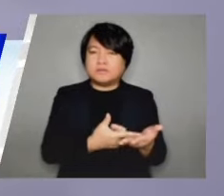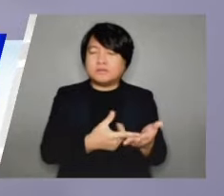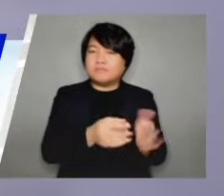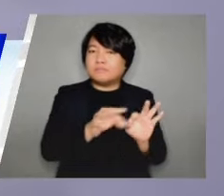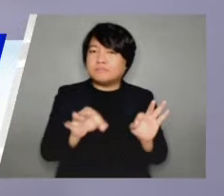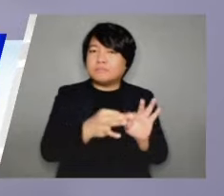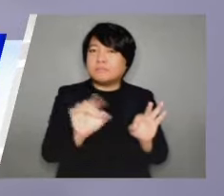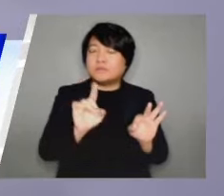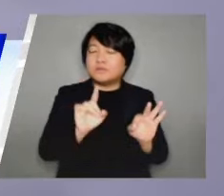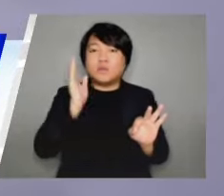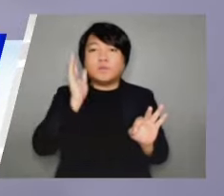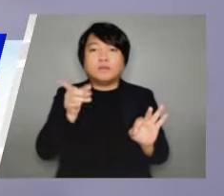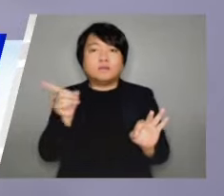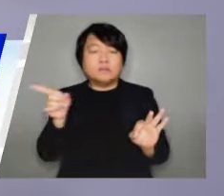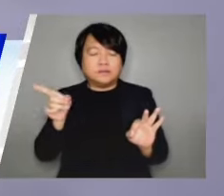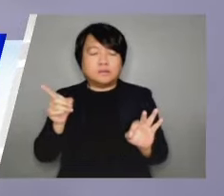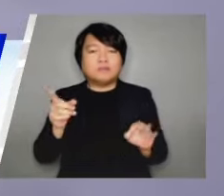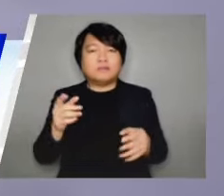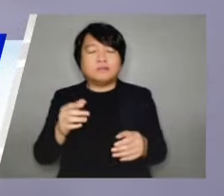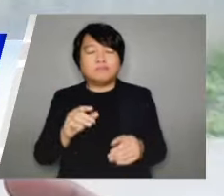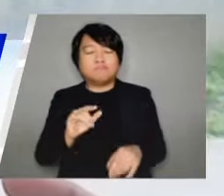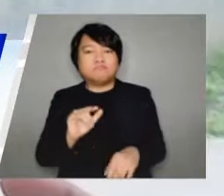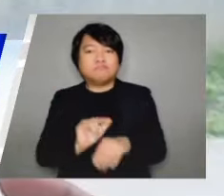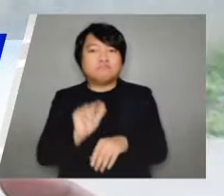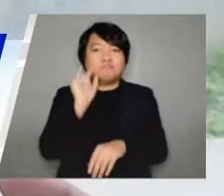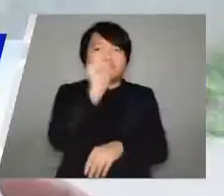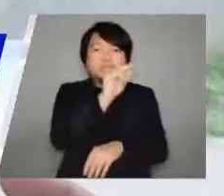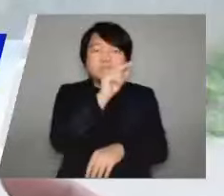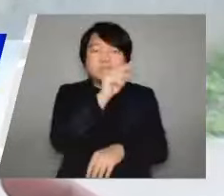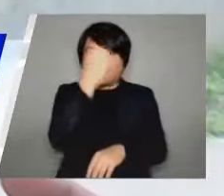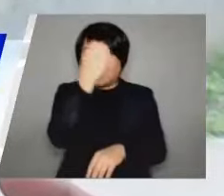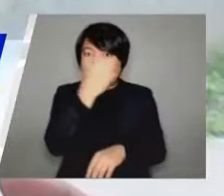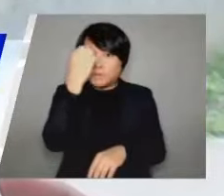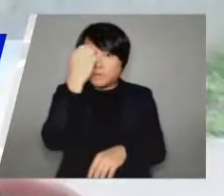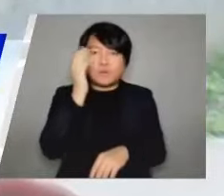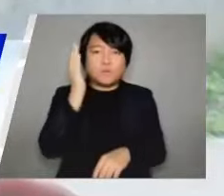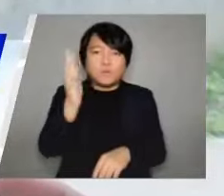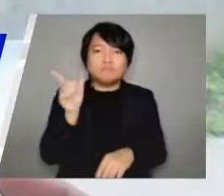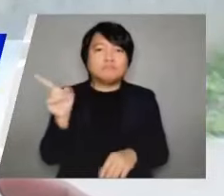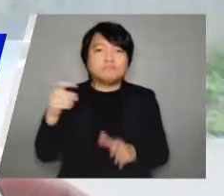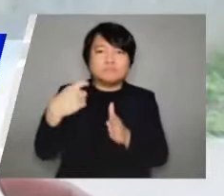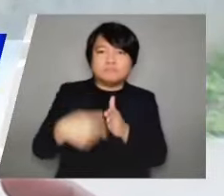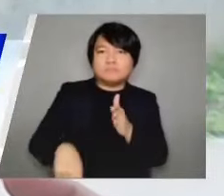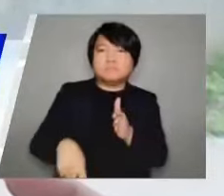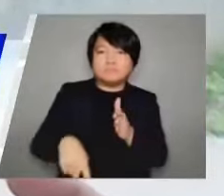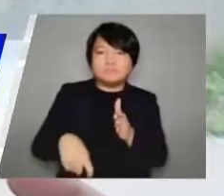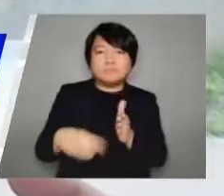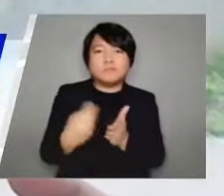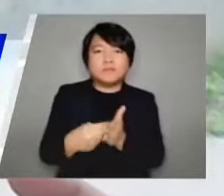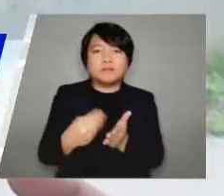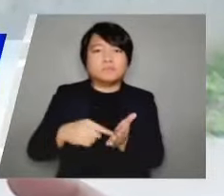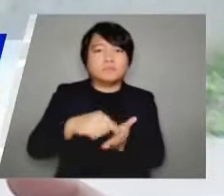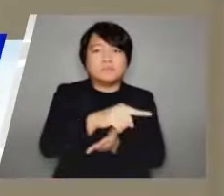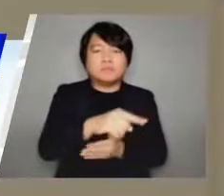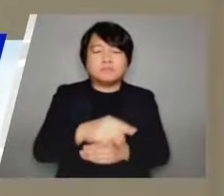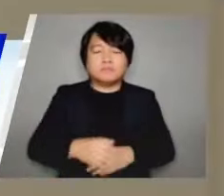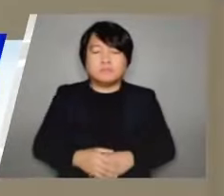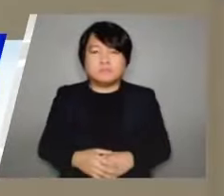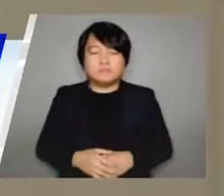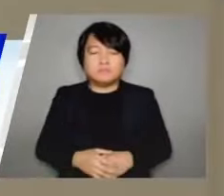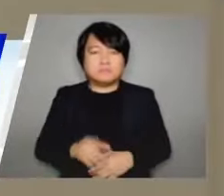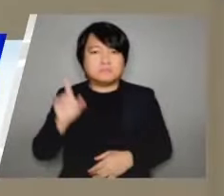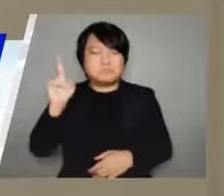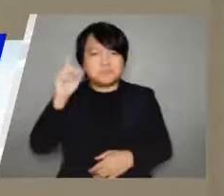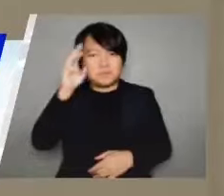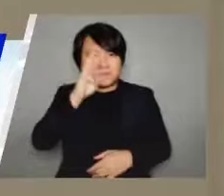nila sa Europe Oktubre nung nakaraang taon. Yun nga yung nakakapagtaka, bakit nandito yung mga documents na yon. Sabi